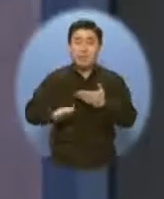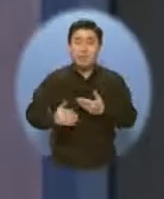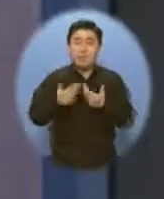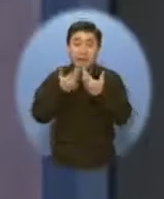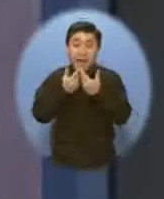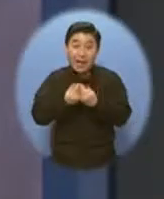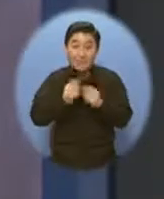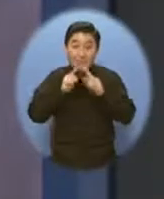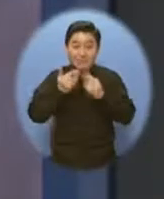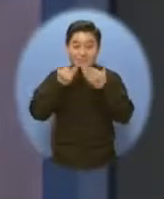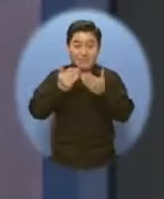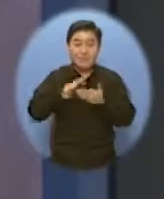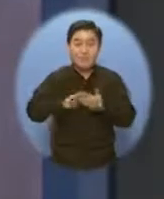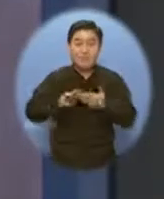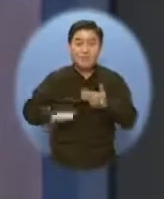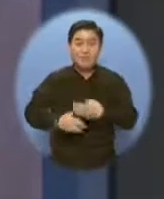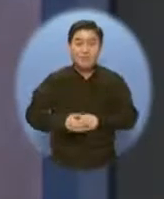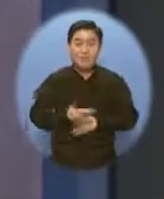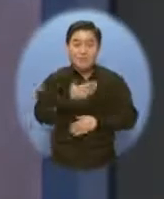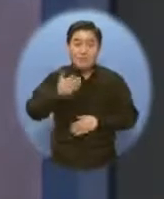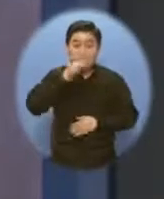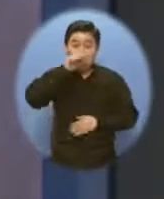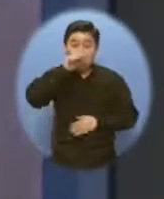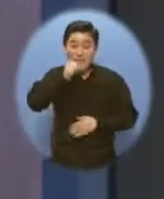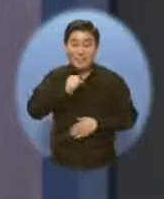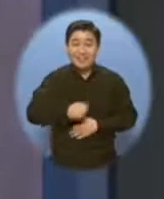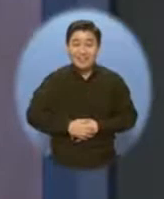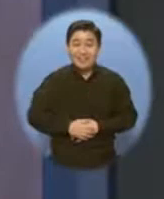한번 들어볼까요? 여러분 좋아하시는